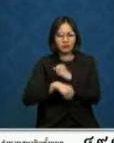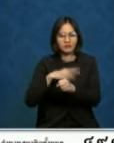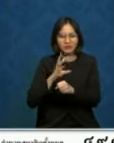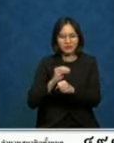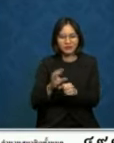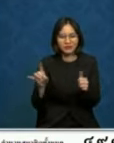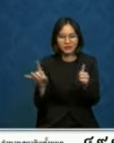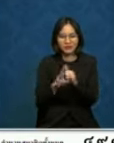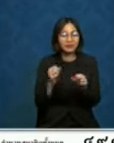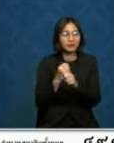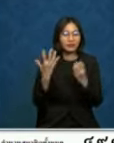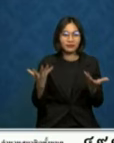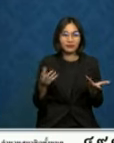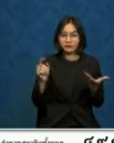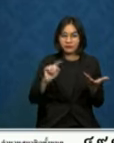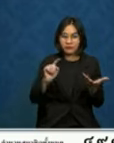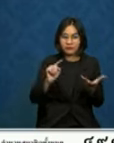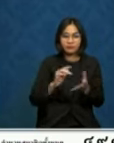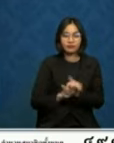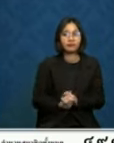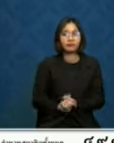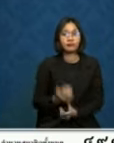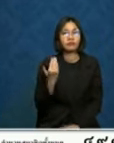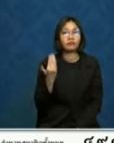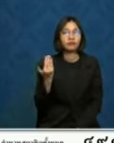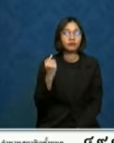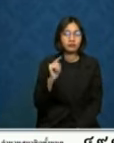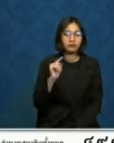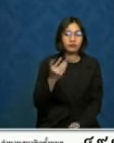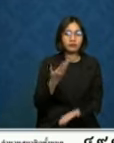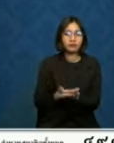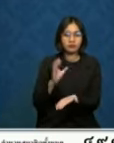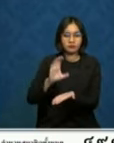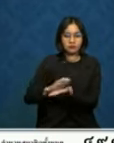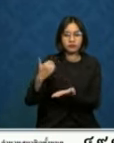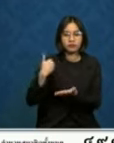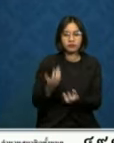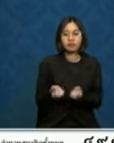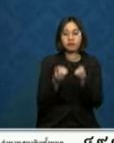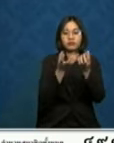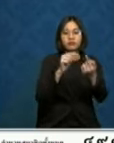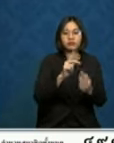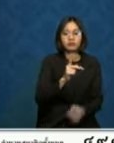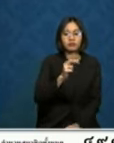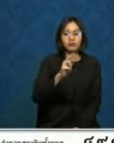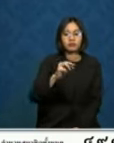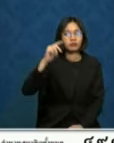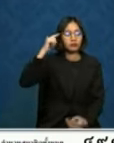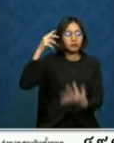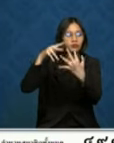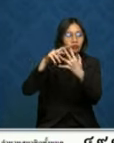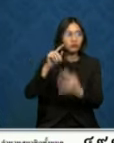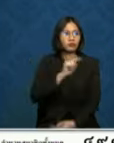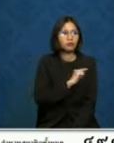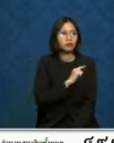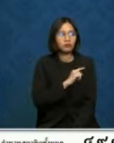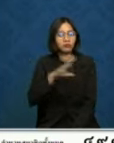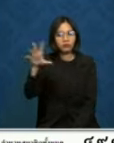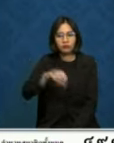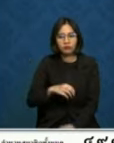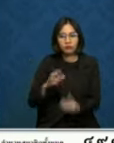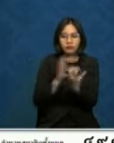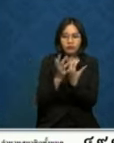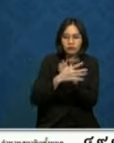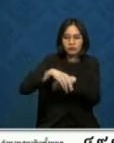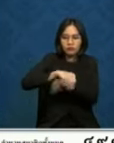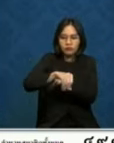ธานและอีกอย่างนึงเนี่ยเมื่อกี้ท่านมีงบท่านก็โยนให้กรมสุขภาพจิตส่วนภารกิจท่านก็ไปแย่งกระทรวงเกษตรมาปลูกผักเองซะ